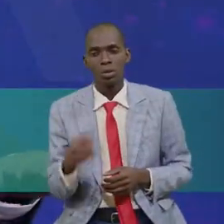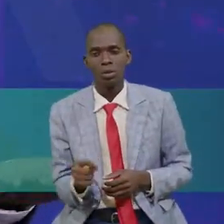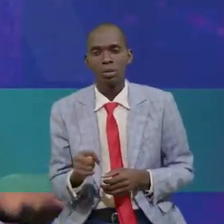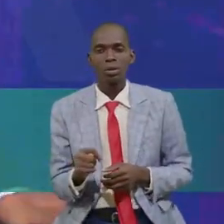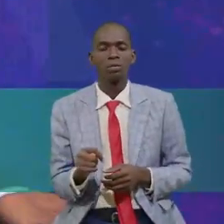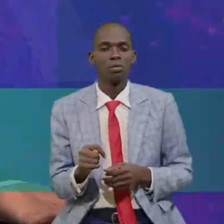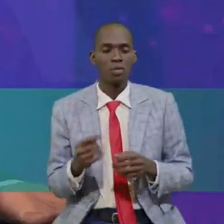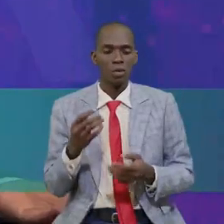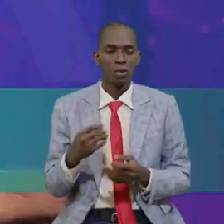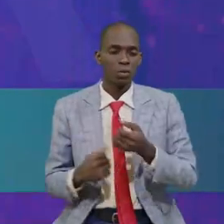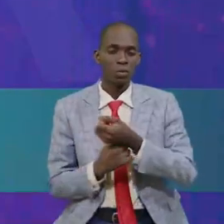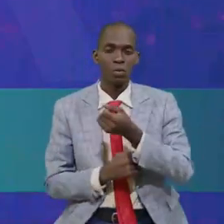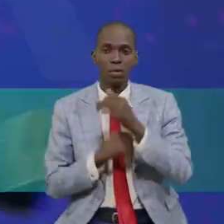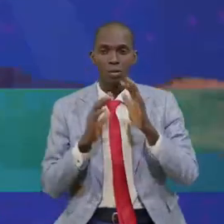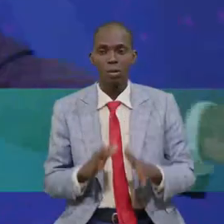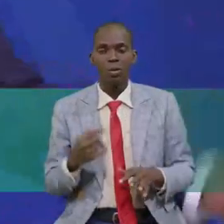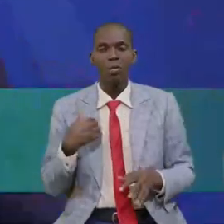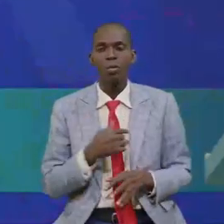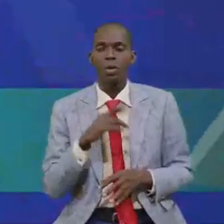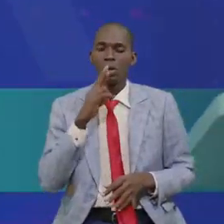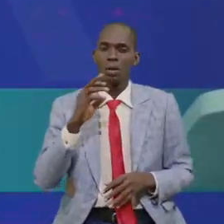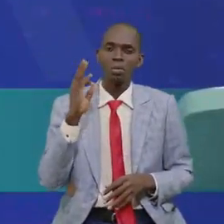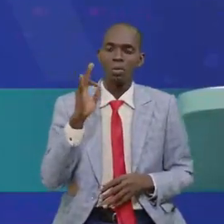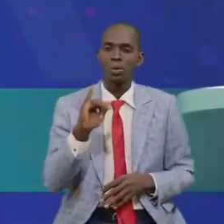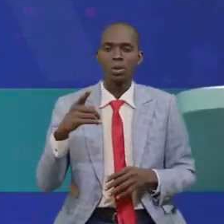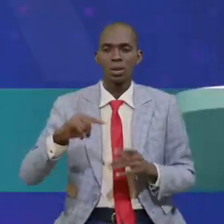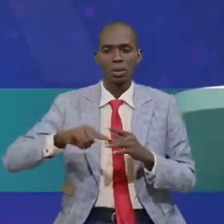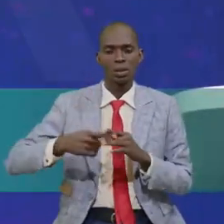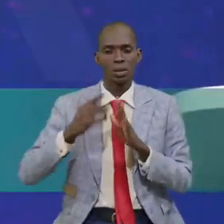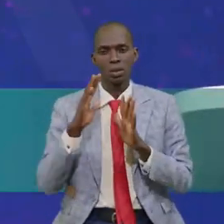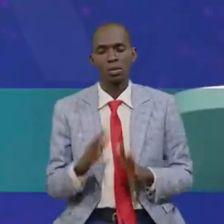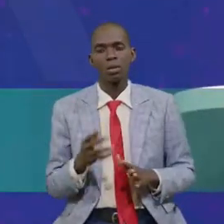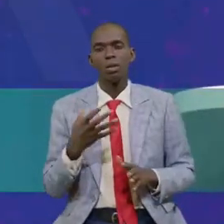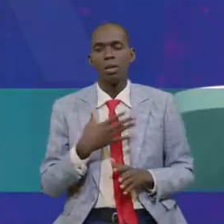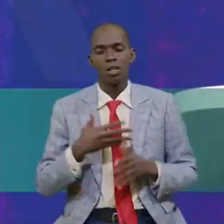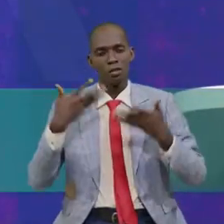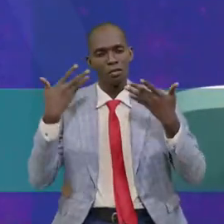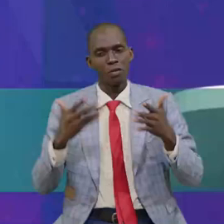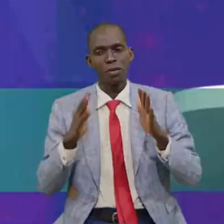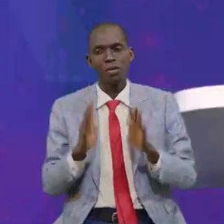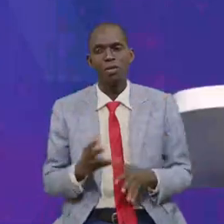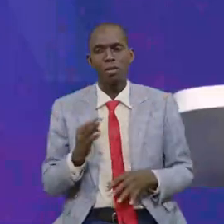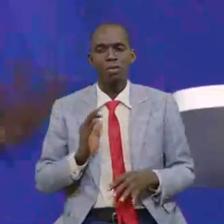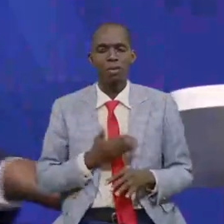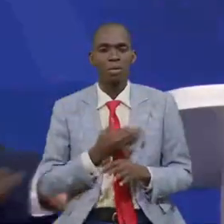fondateur, nous prêchons le consommateur de notre foi. Voyons 1 Corinthiens au chapitre 3, verset 10.